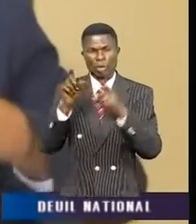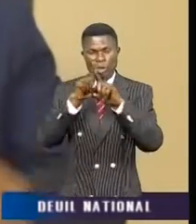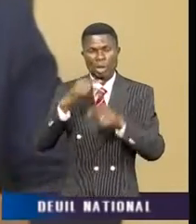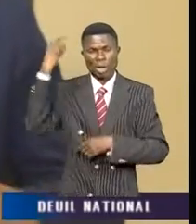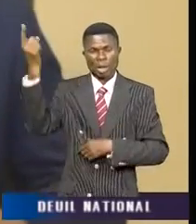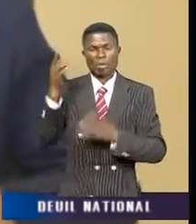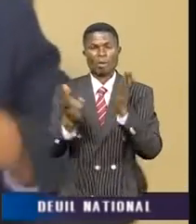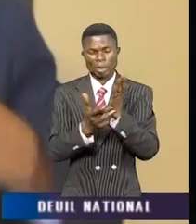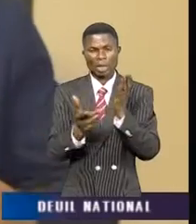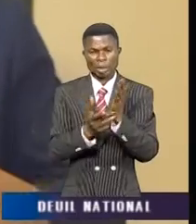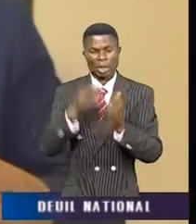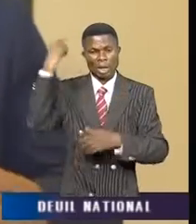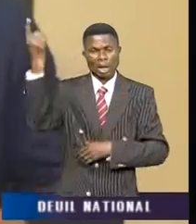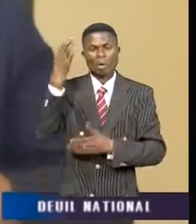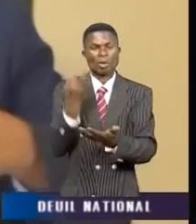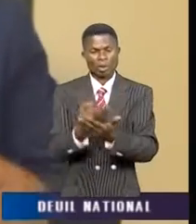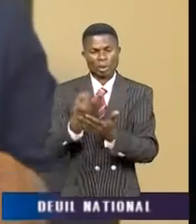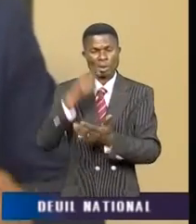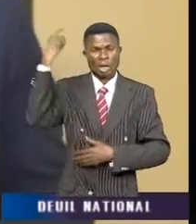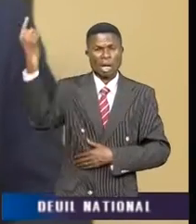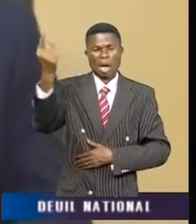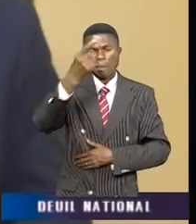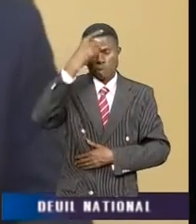monde technique, le monde financier, le monde